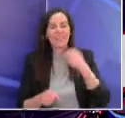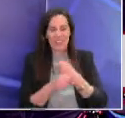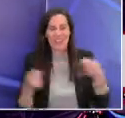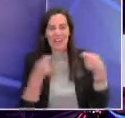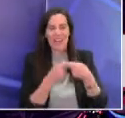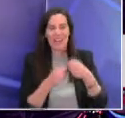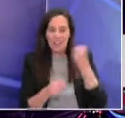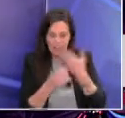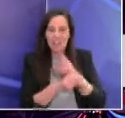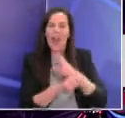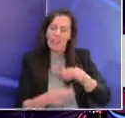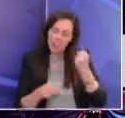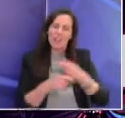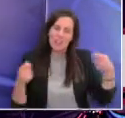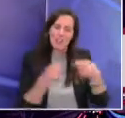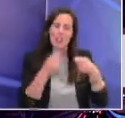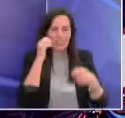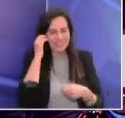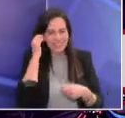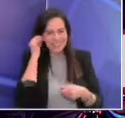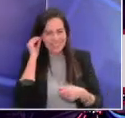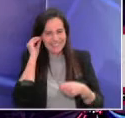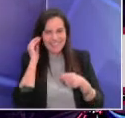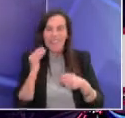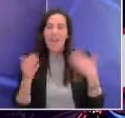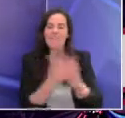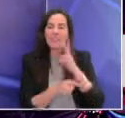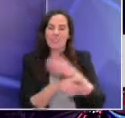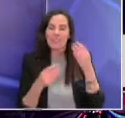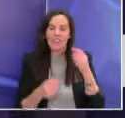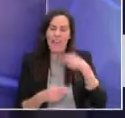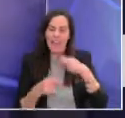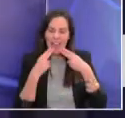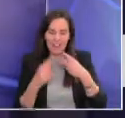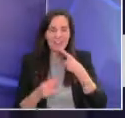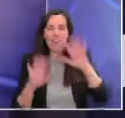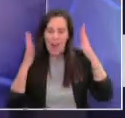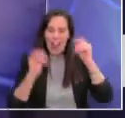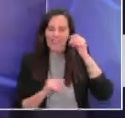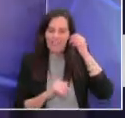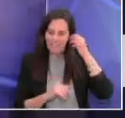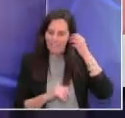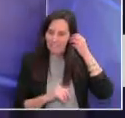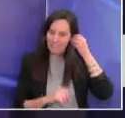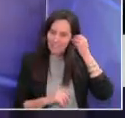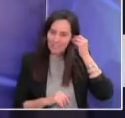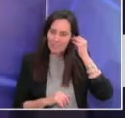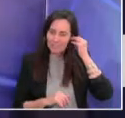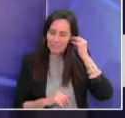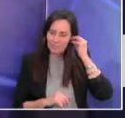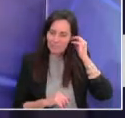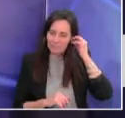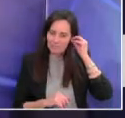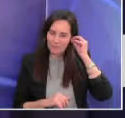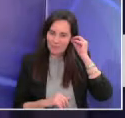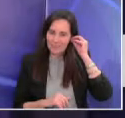אני משתף. תעשו פייק ניוז, אני משתף. פייק ניוז is good news. אני גם אגיב ואני אגיד לכם כל הכבוד. אין חדשות רעות.